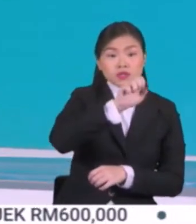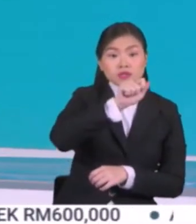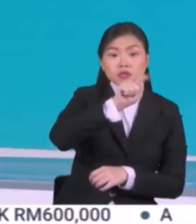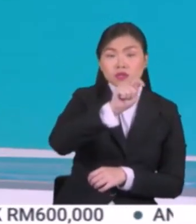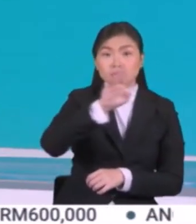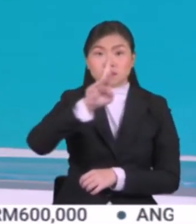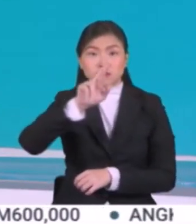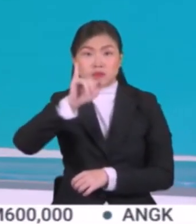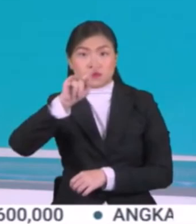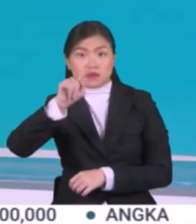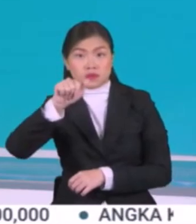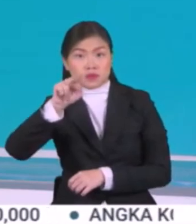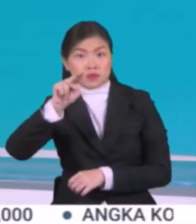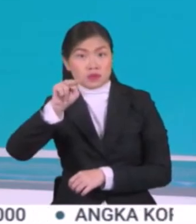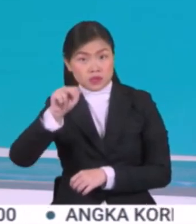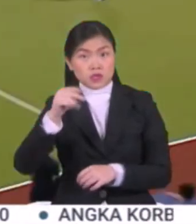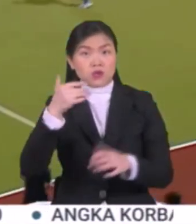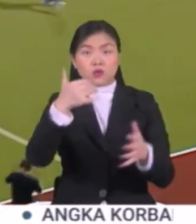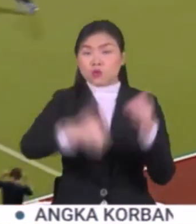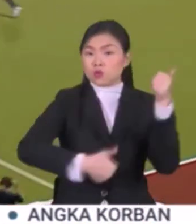3-2 di Johor Bahru malam tadi.